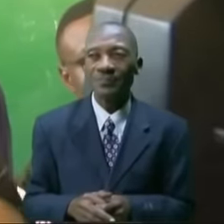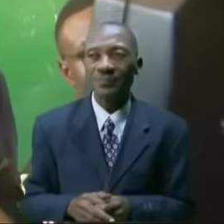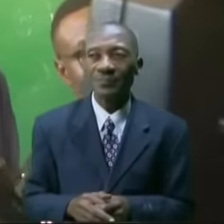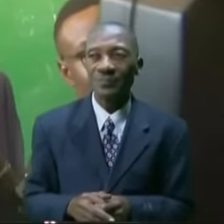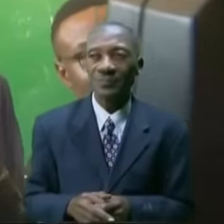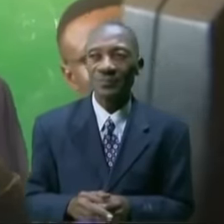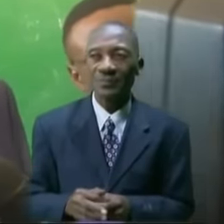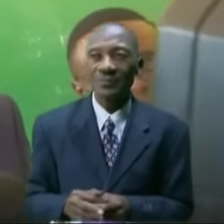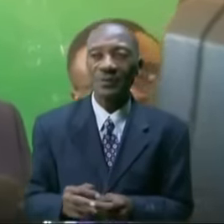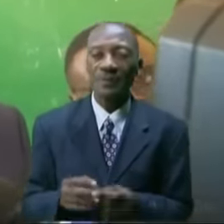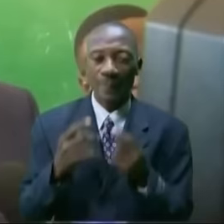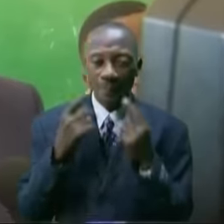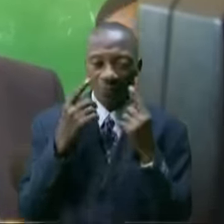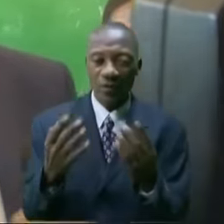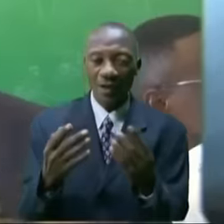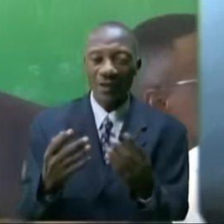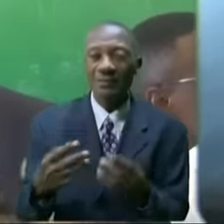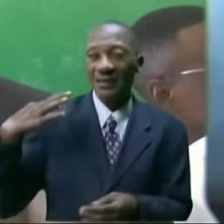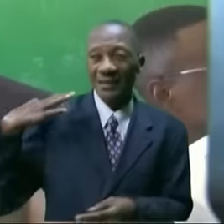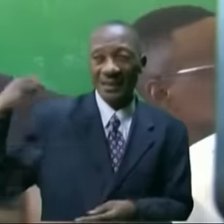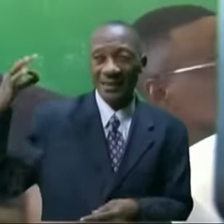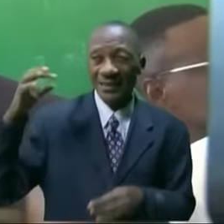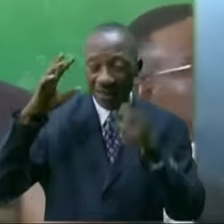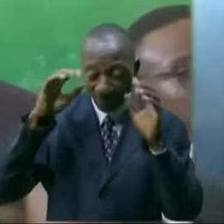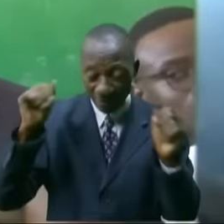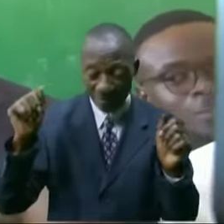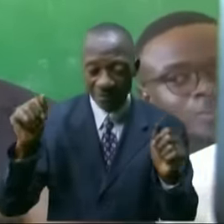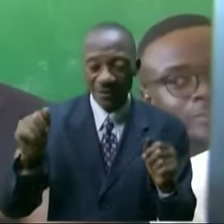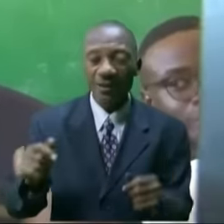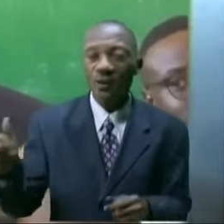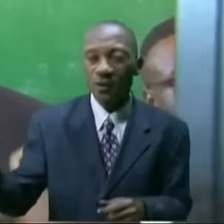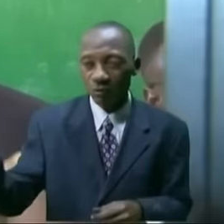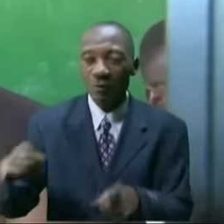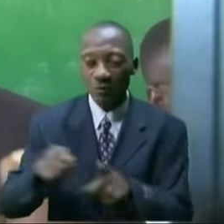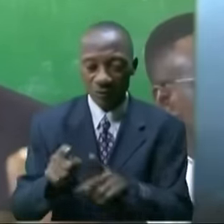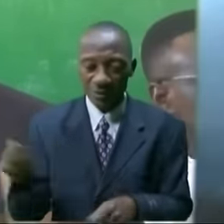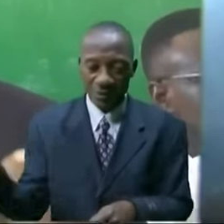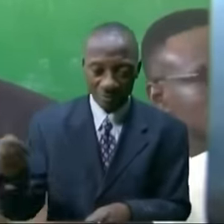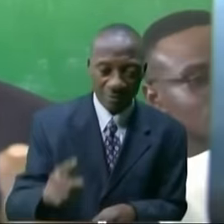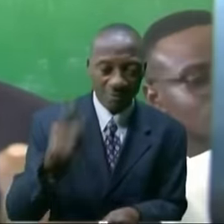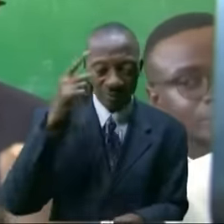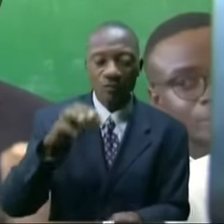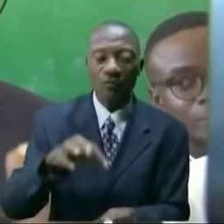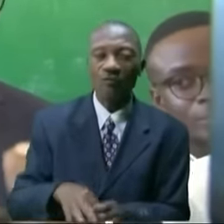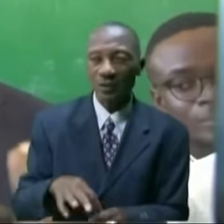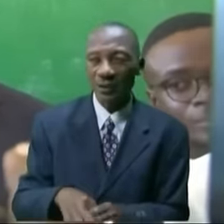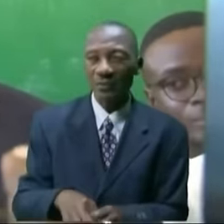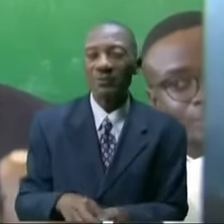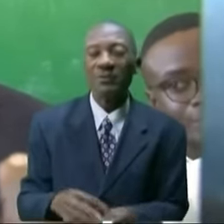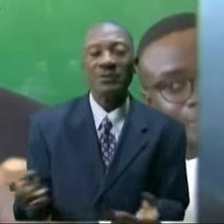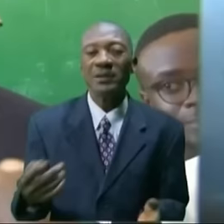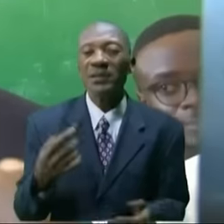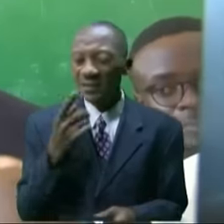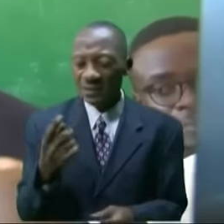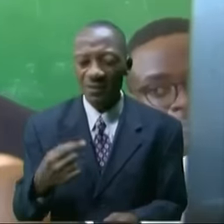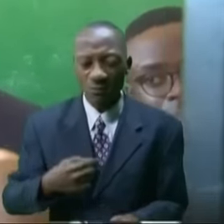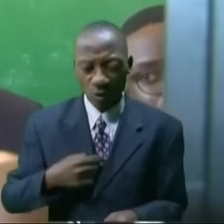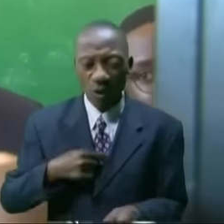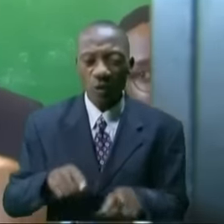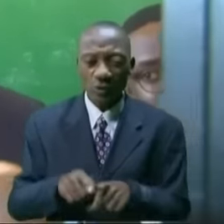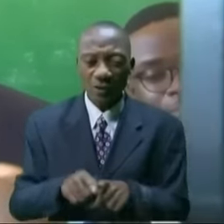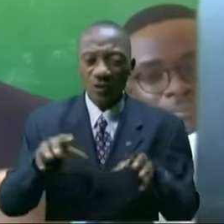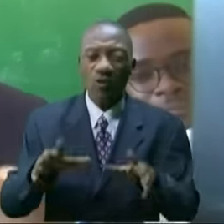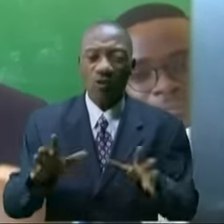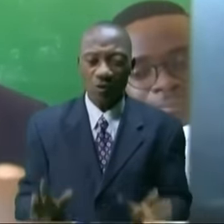dans ces bureaux. Je crois que nous attendrons les résultats qui viendront de toutes les provinces et de tous les